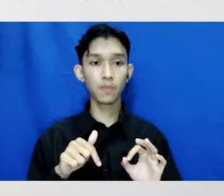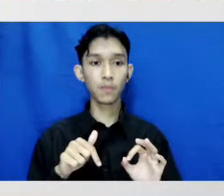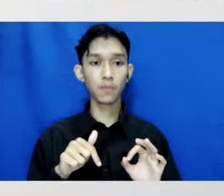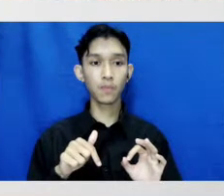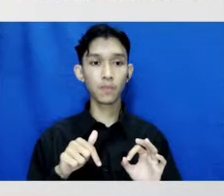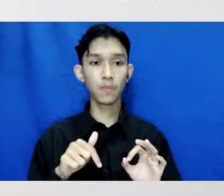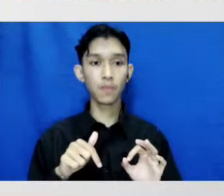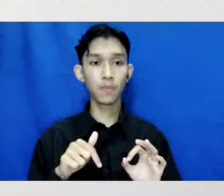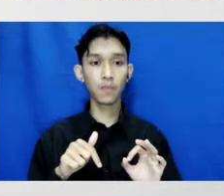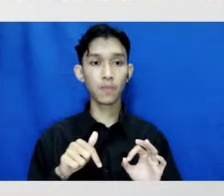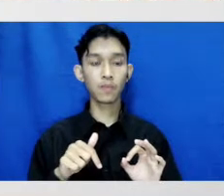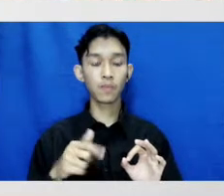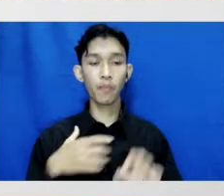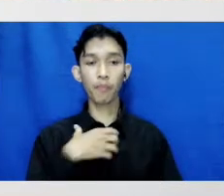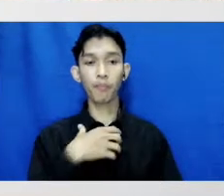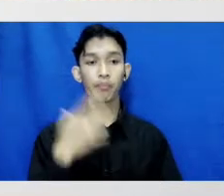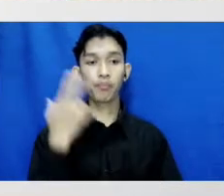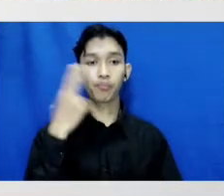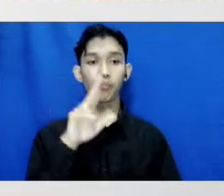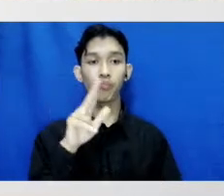di GDPR ada, di